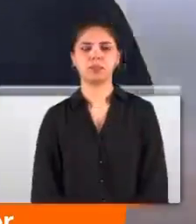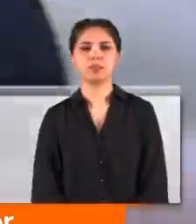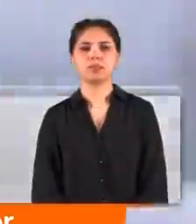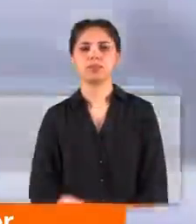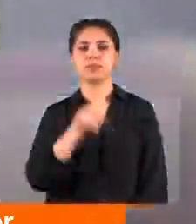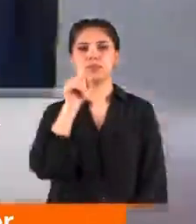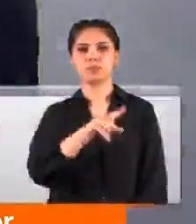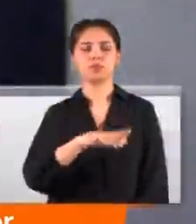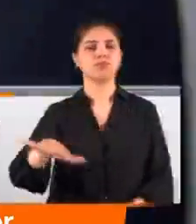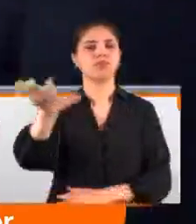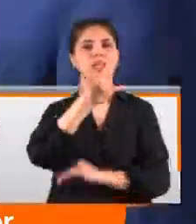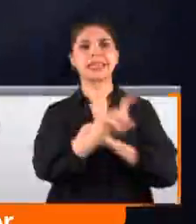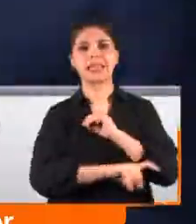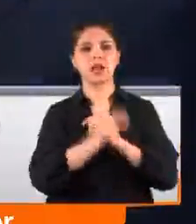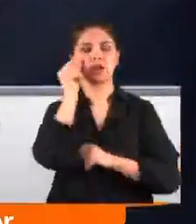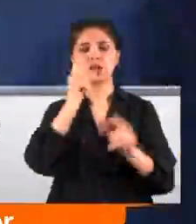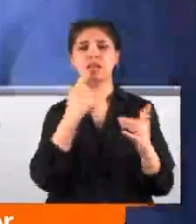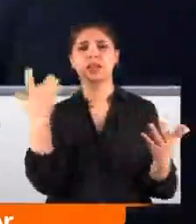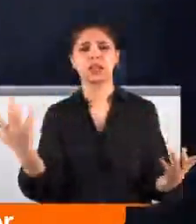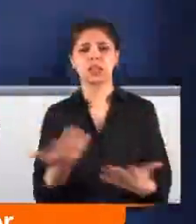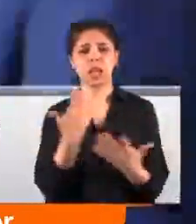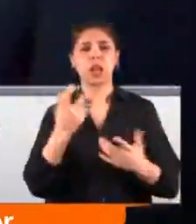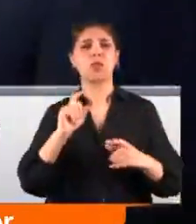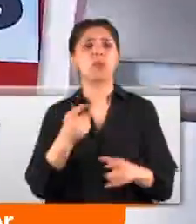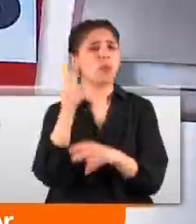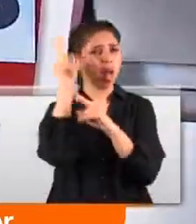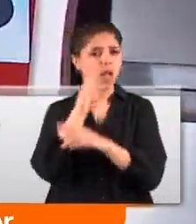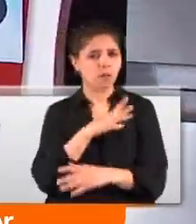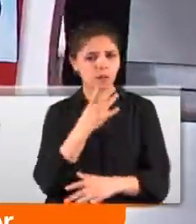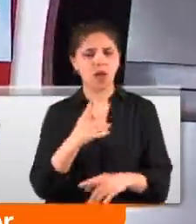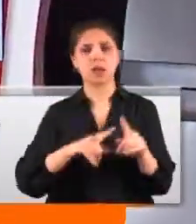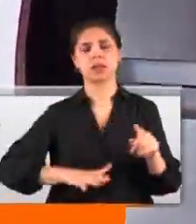tablo kulislerde teröristlerin yıllarca ulaşamadığı hayalleri